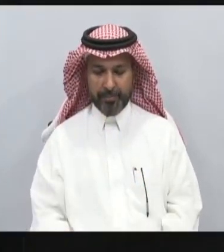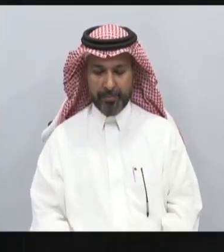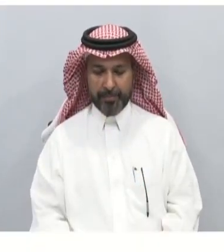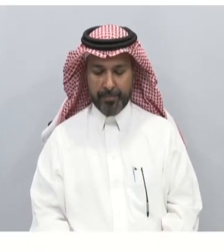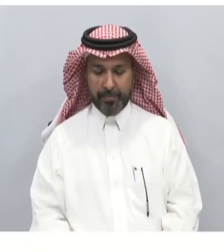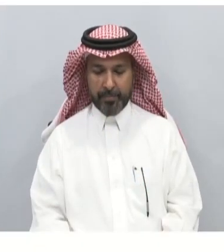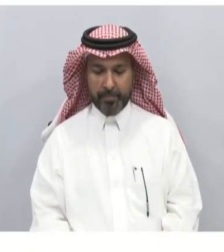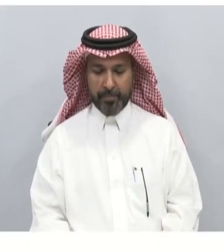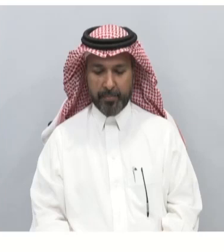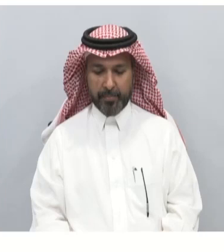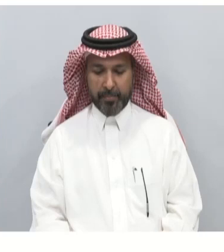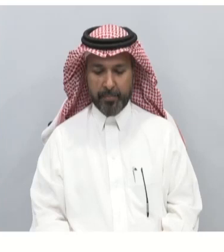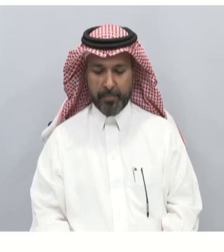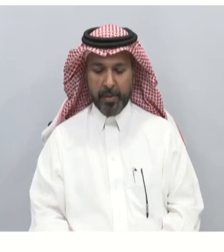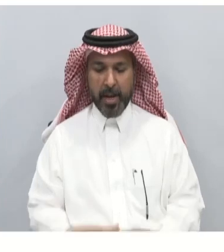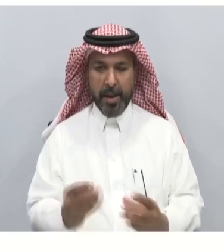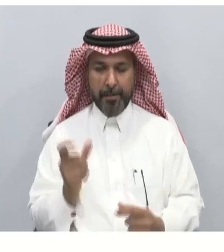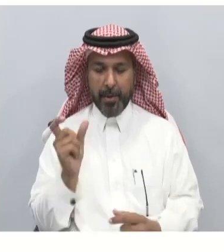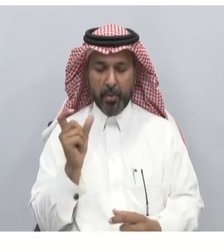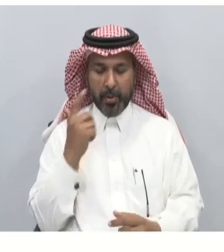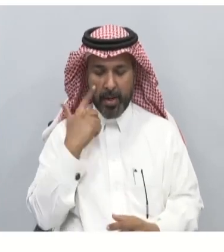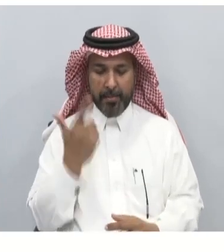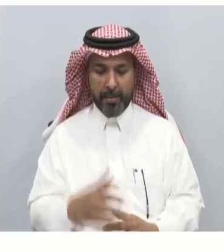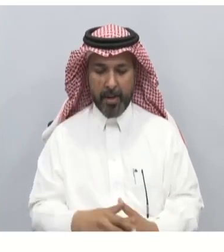طيب قيمه الحد هذا الاول